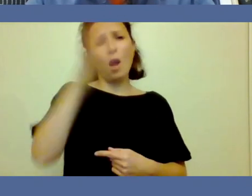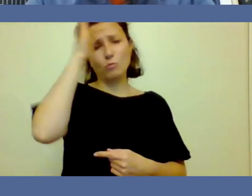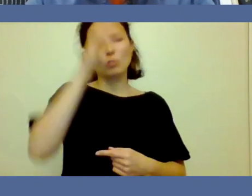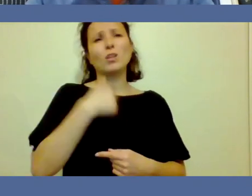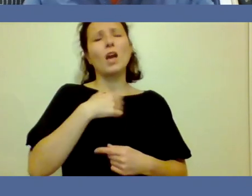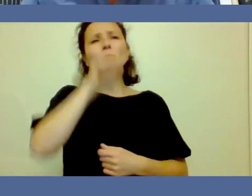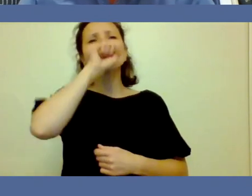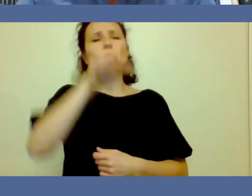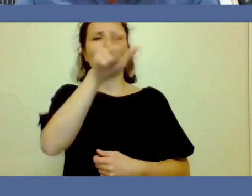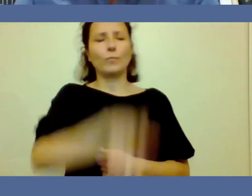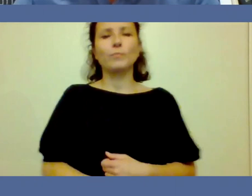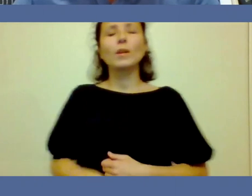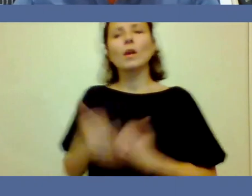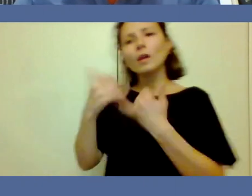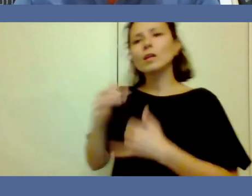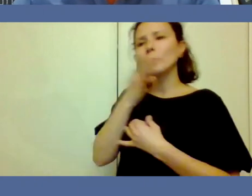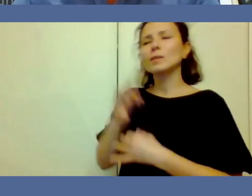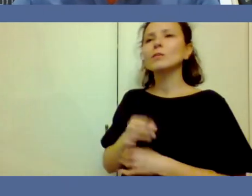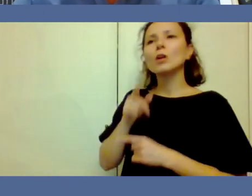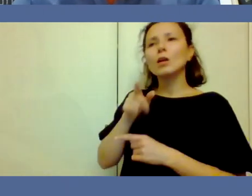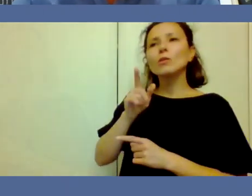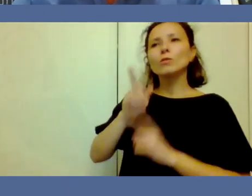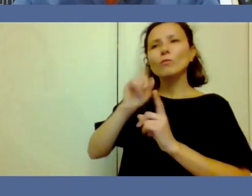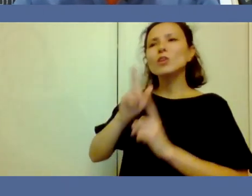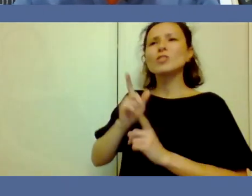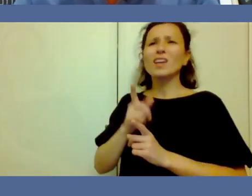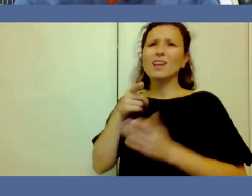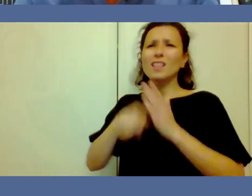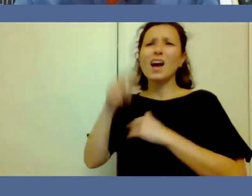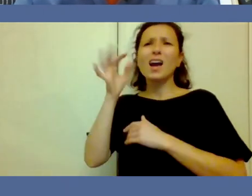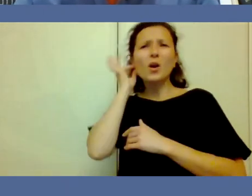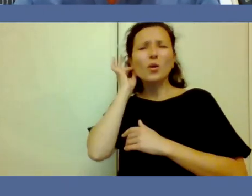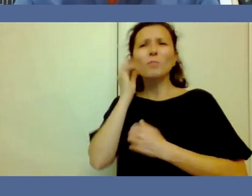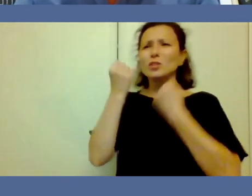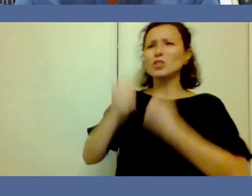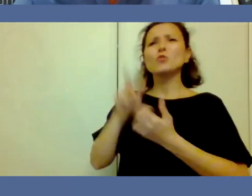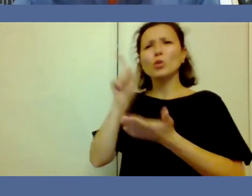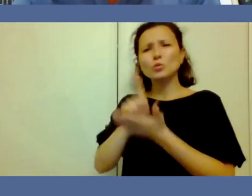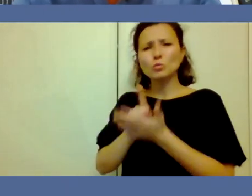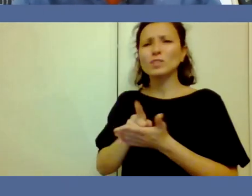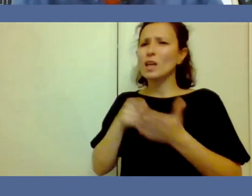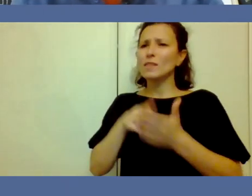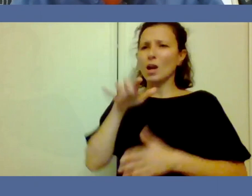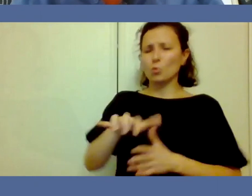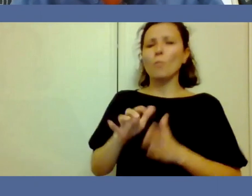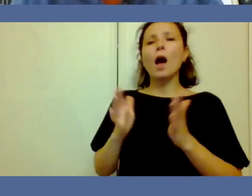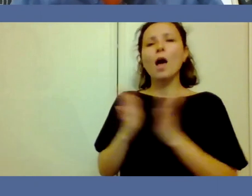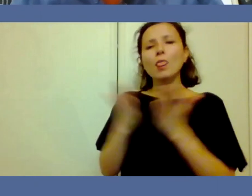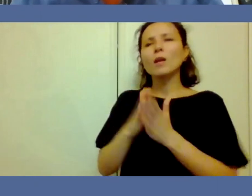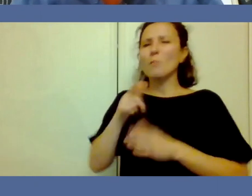Inne pytanie. Czy uważa pani, że kobietom trudniej odnieść sukces w tym gatunku literatury zdominowanym